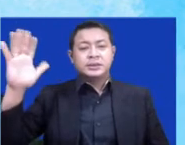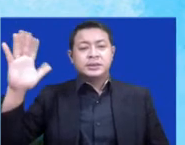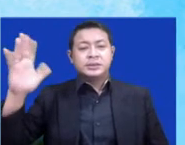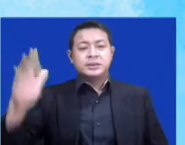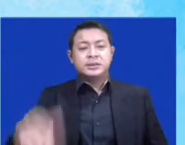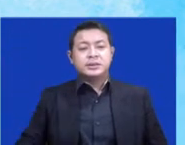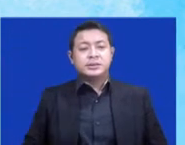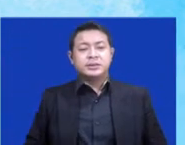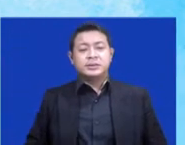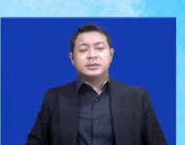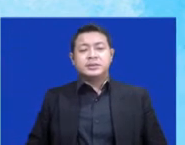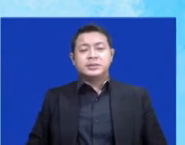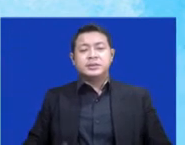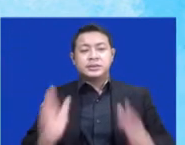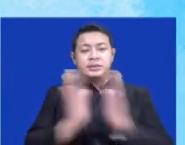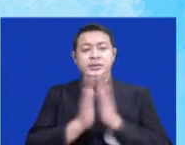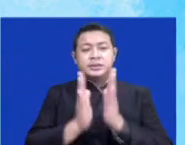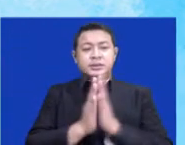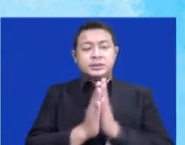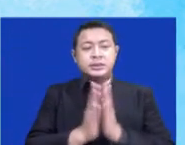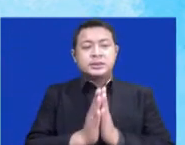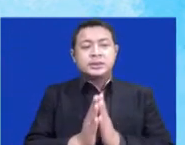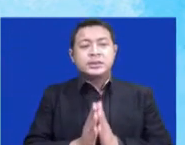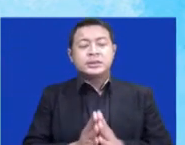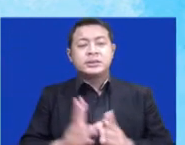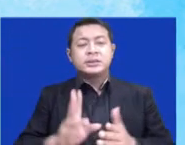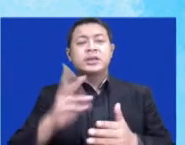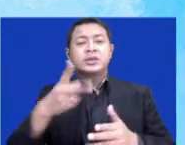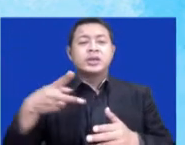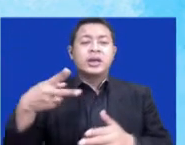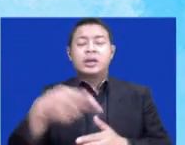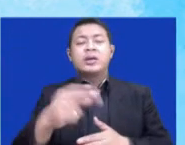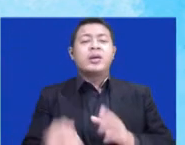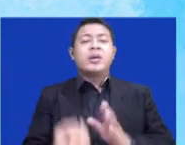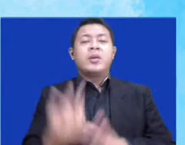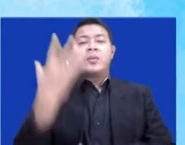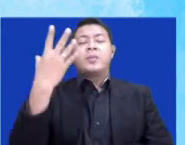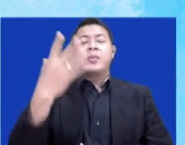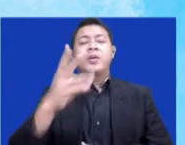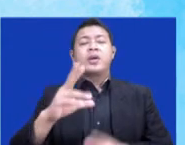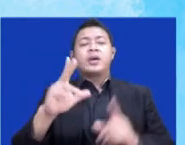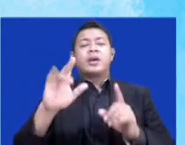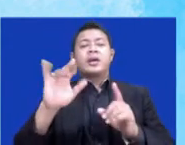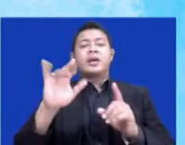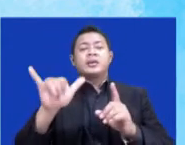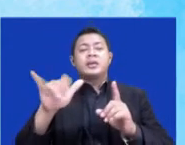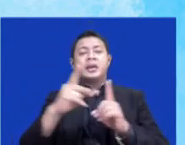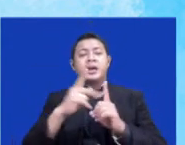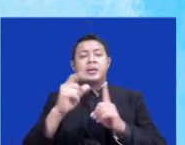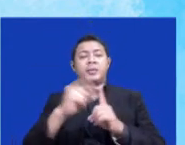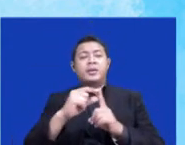Dengan demikian kita sudah meluncurkan program perpanjangan dari YHP di periode tahun